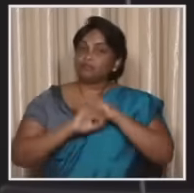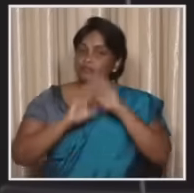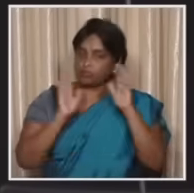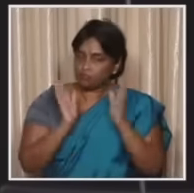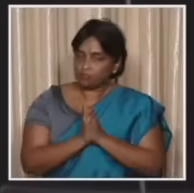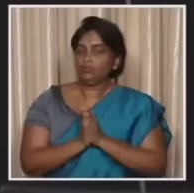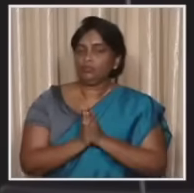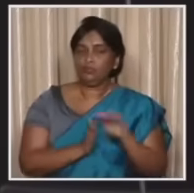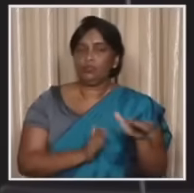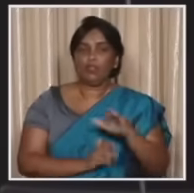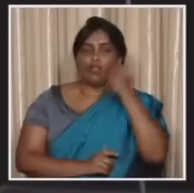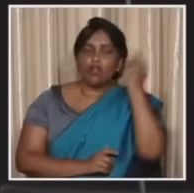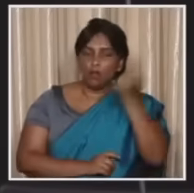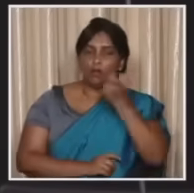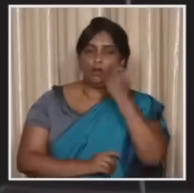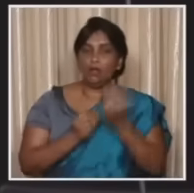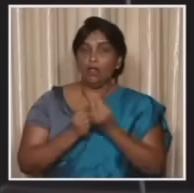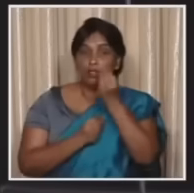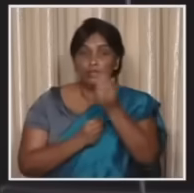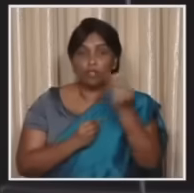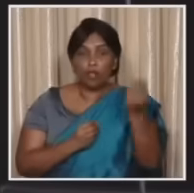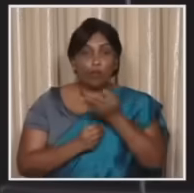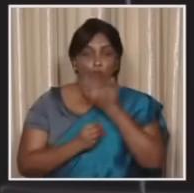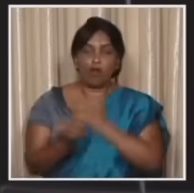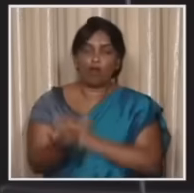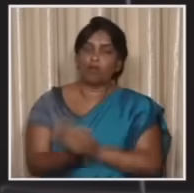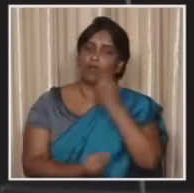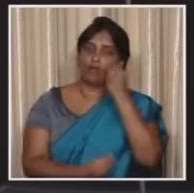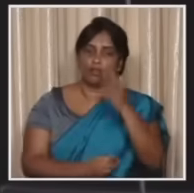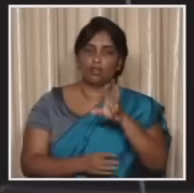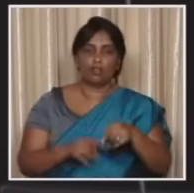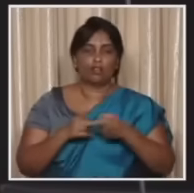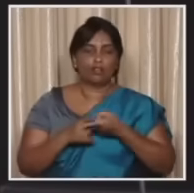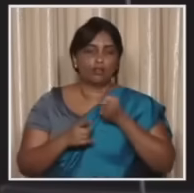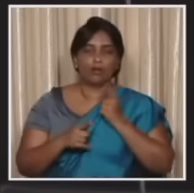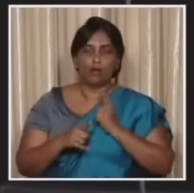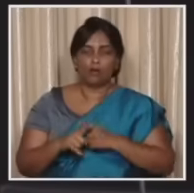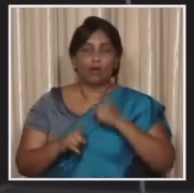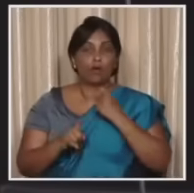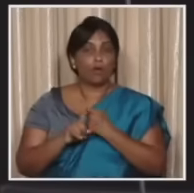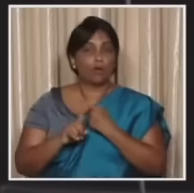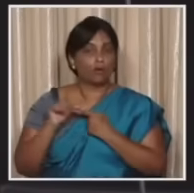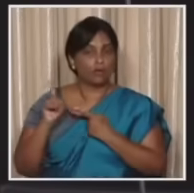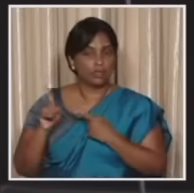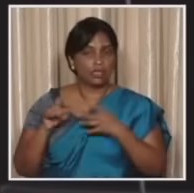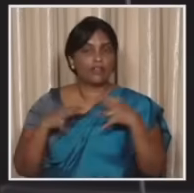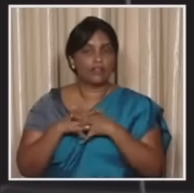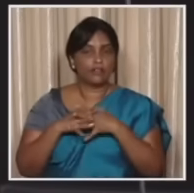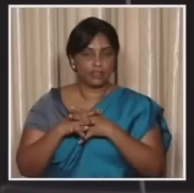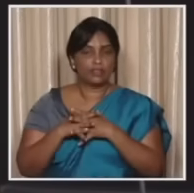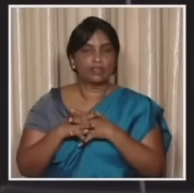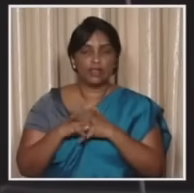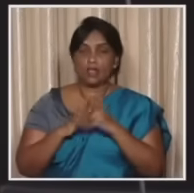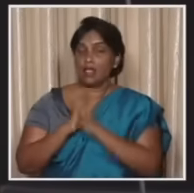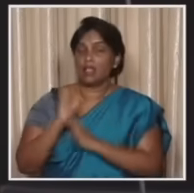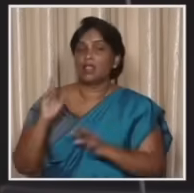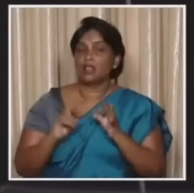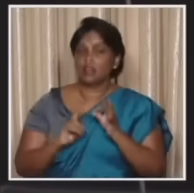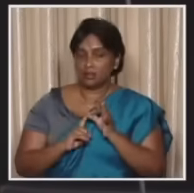උඩ මේ ඉඩම් ටික හොයලා දෙන්න පුළුවන් ඔප්පු ටික දුන්නා. දැන් උදාහරණයකට කොළොන්නාවේ වීරසිංහ මල්ලි මාර්ච